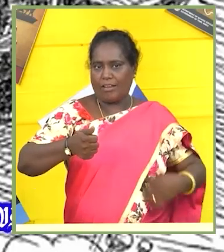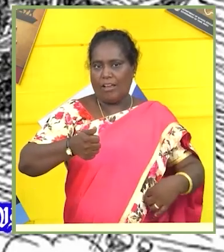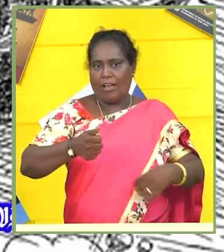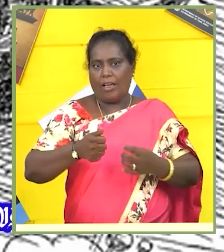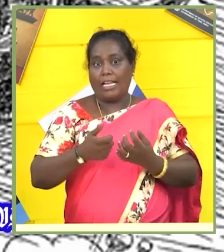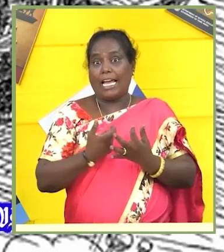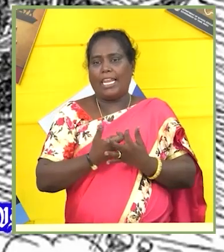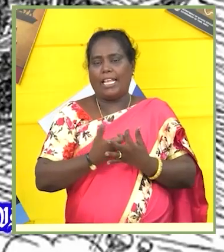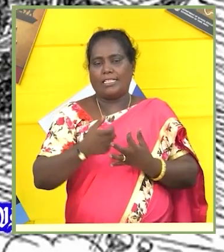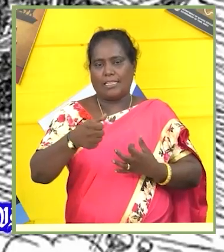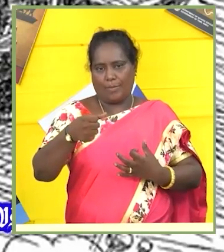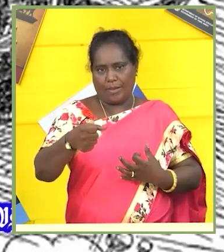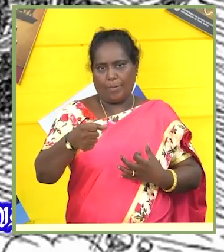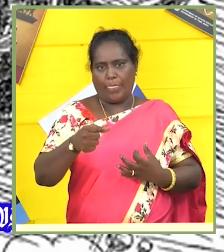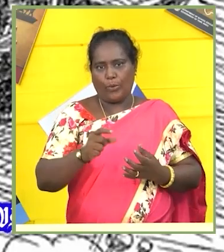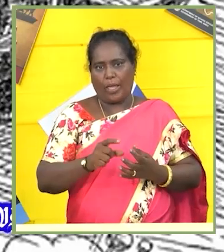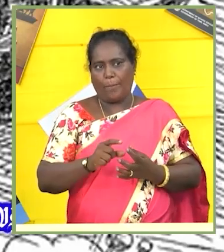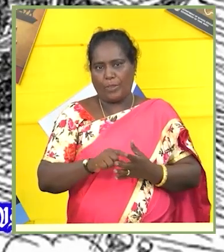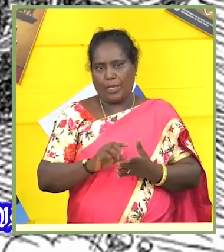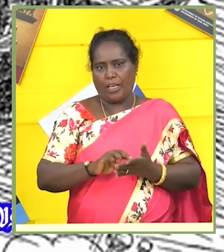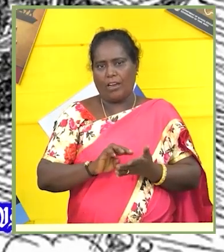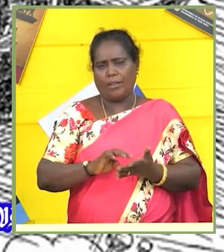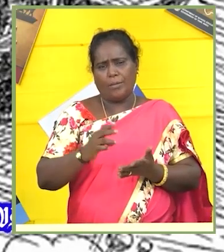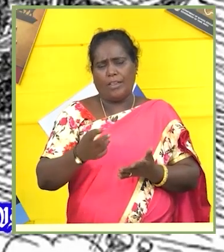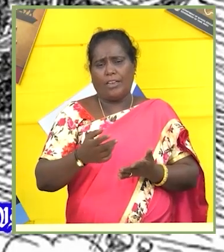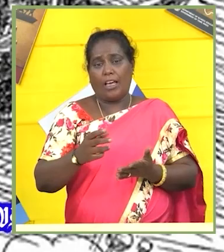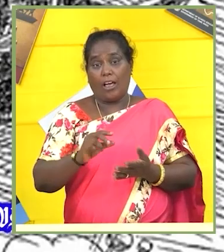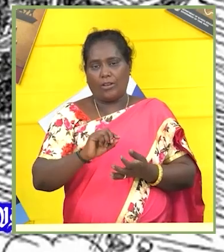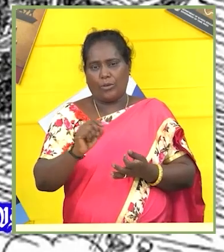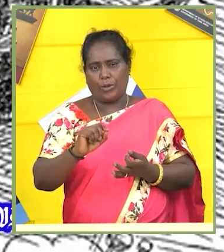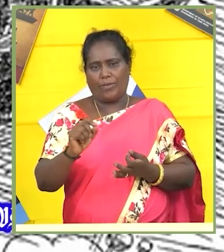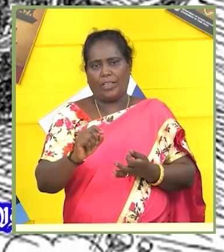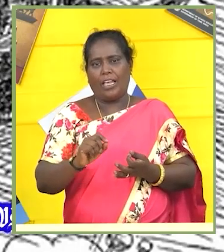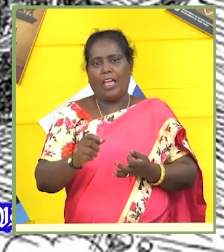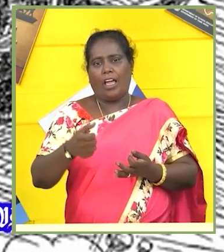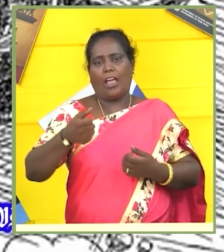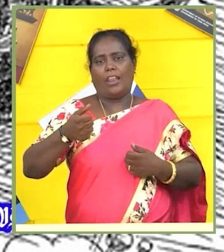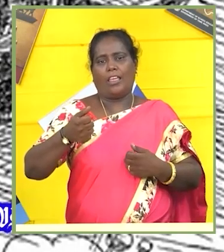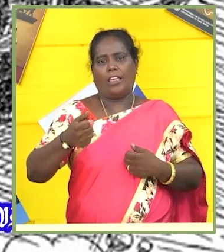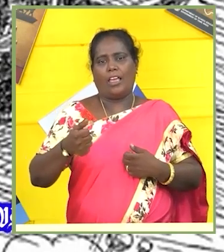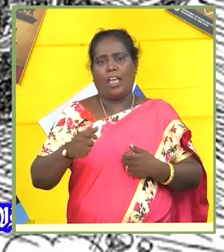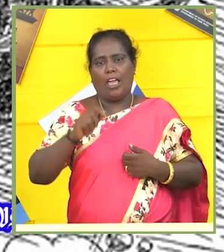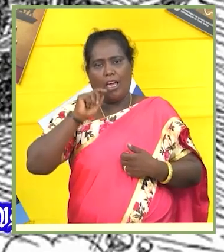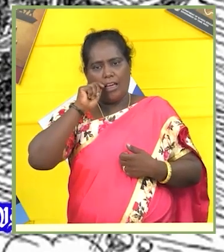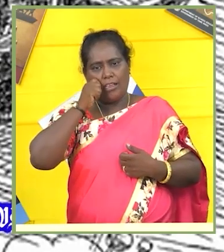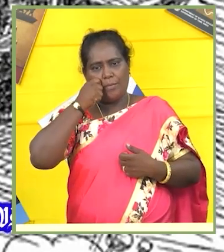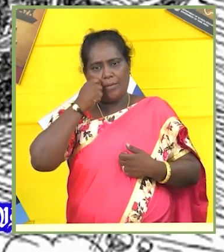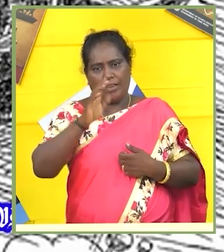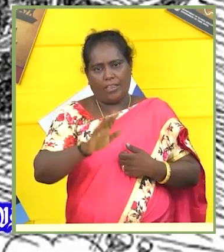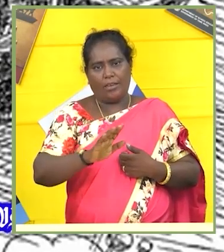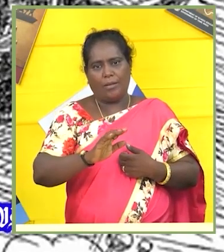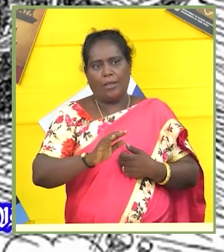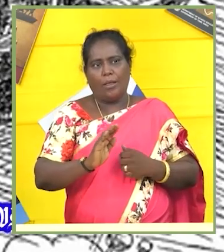சொல்கிறாங்க. அப்போ அந்த 7 பெண்களும் தான் சிறுவயதிலிருந்து தன்னோட வளர்ந்த காளைகளை பற்றியும்